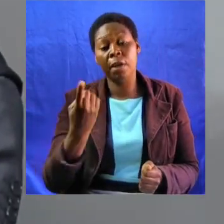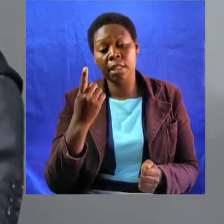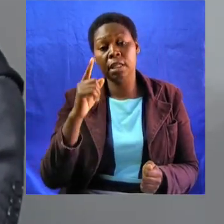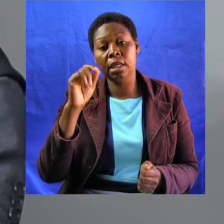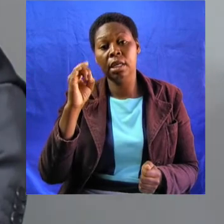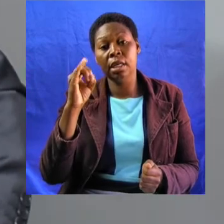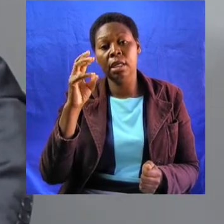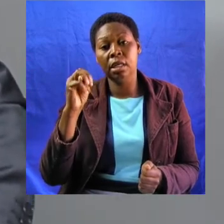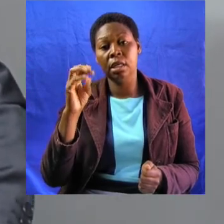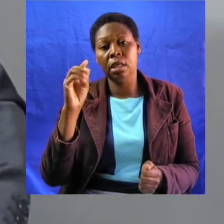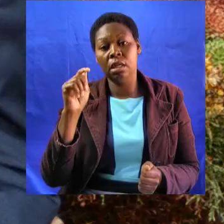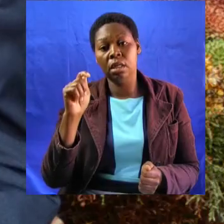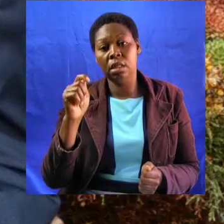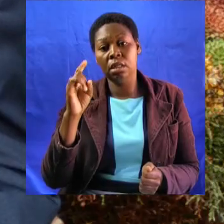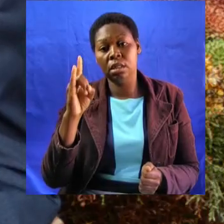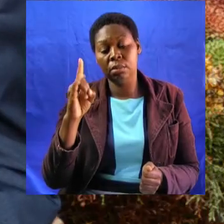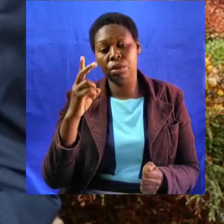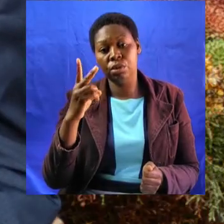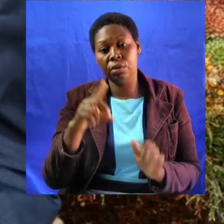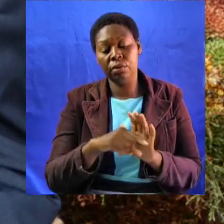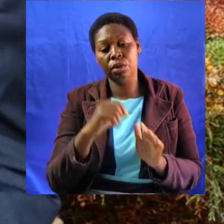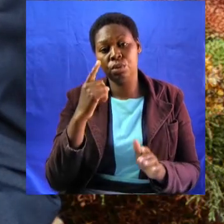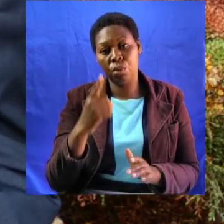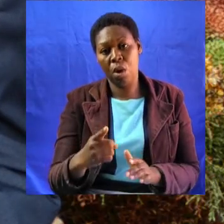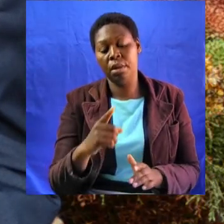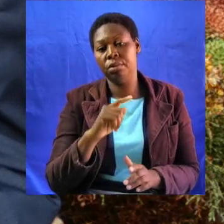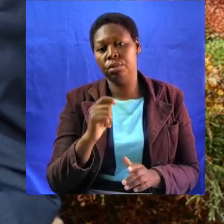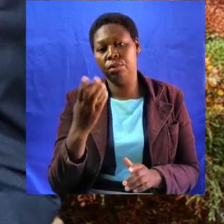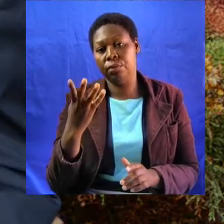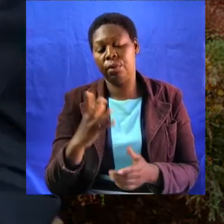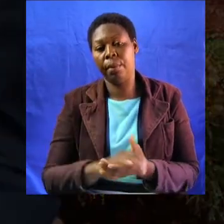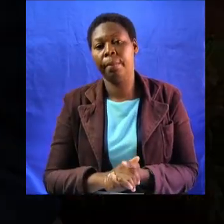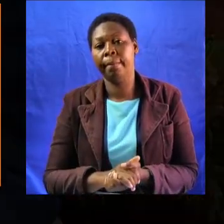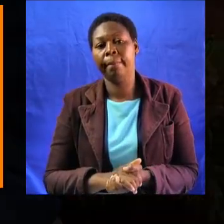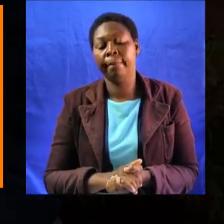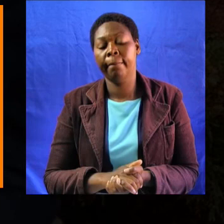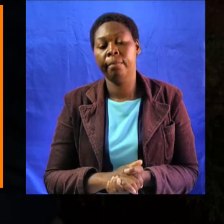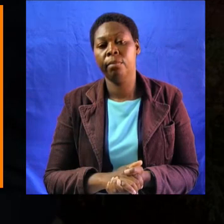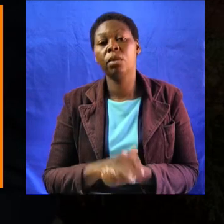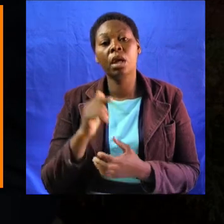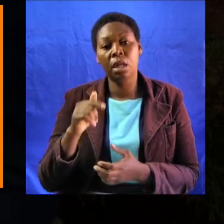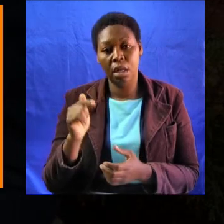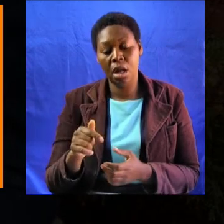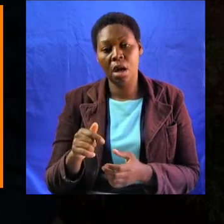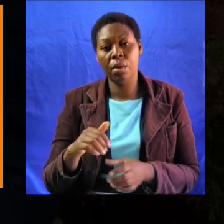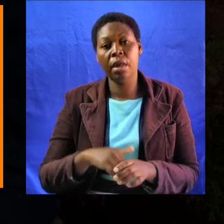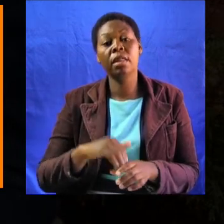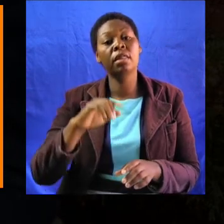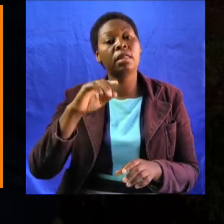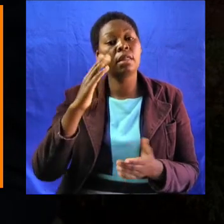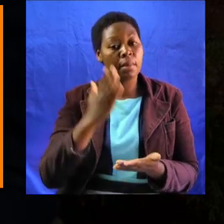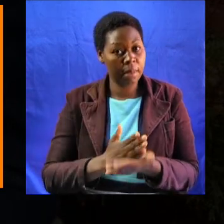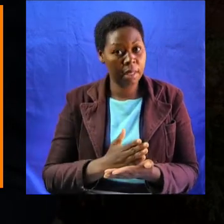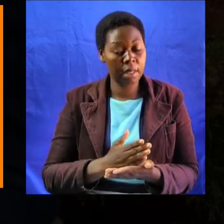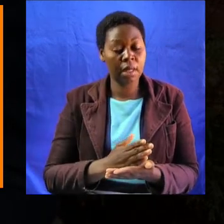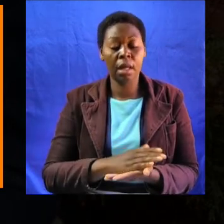chapter 2 verse ya 1 to 4 mobva maoneka vateereri. 1 Timothy 2 verse 1. Naizvozvo pakutanga kwezvose ndinorayira kuti